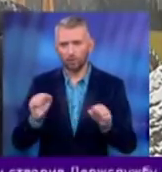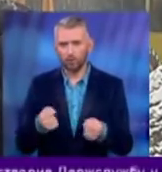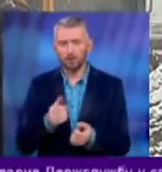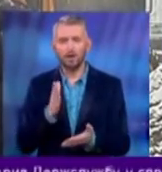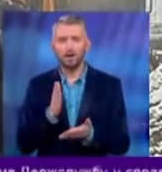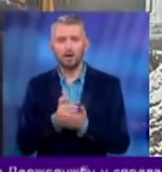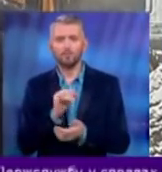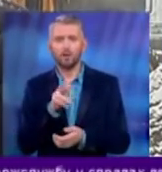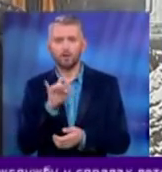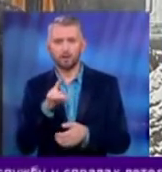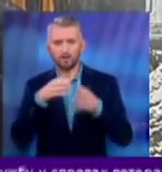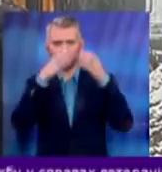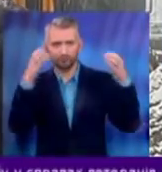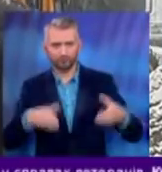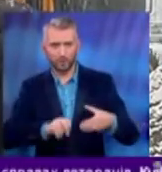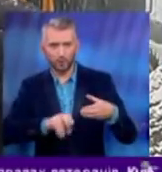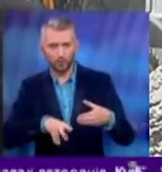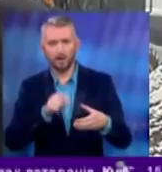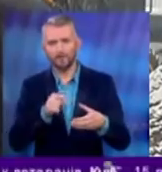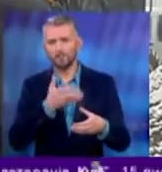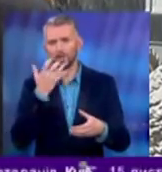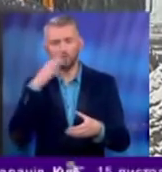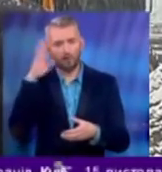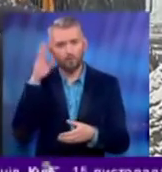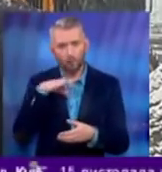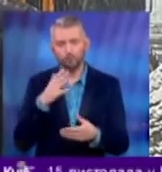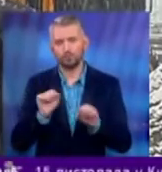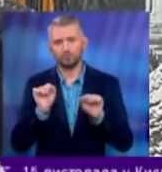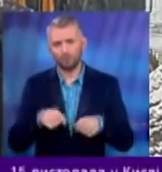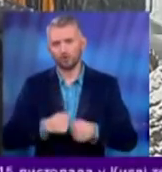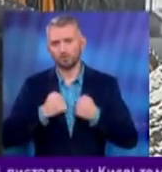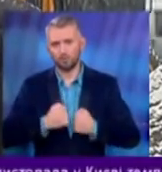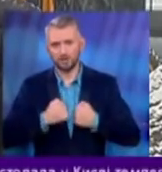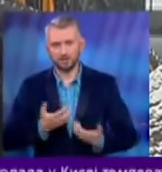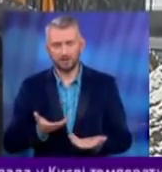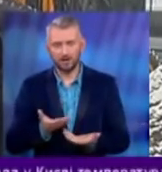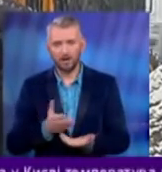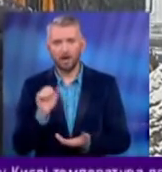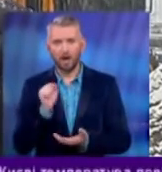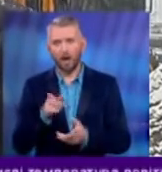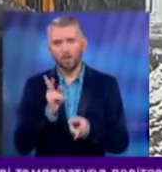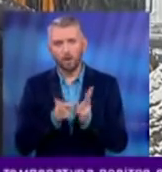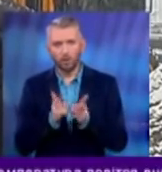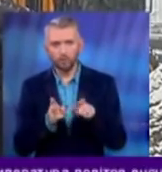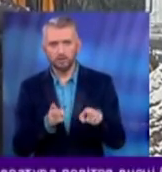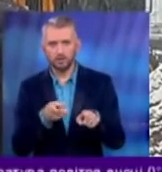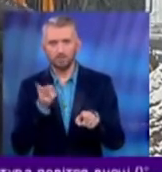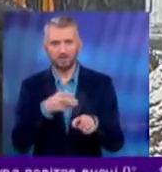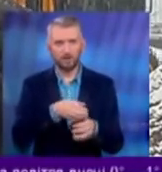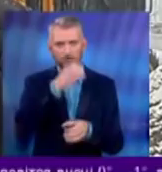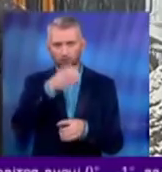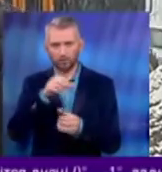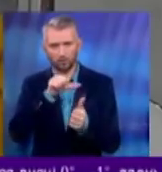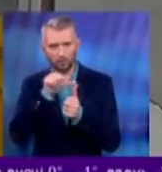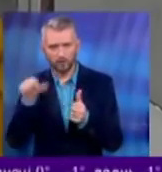бойлер. От, і бойлер підігріває воду, і якби можна помитися. А на кухні, там у нас два стояки, на кухні